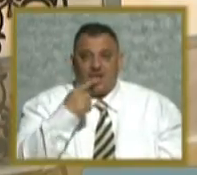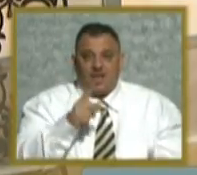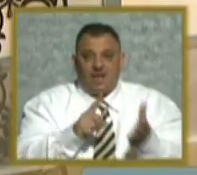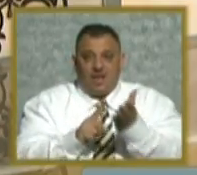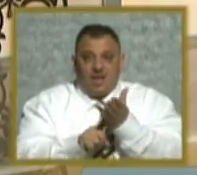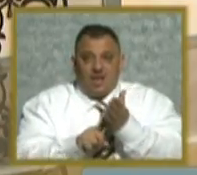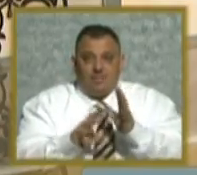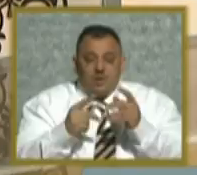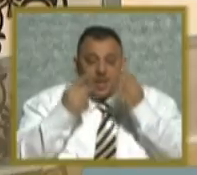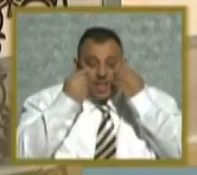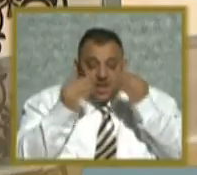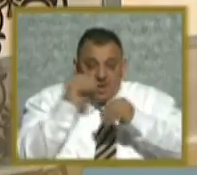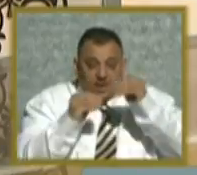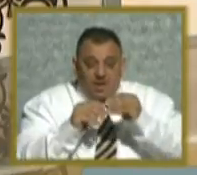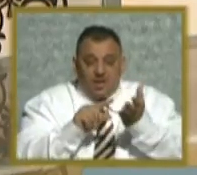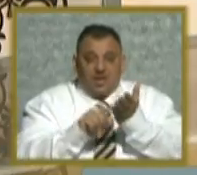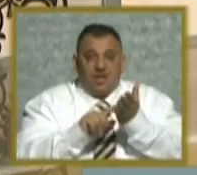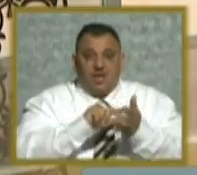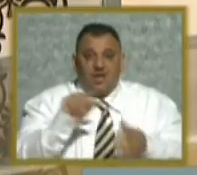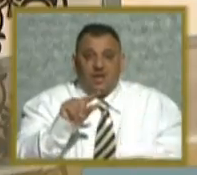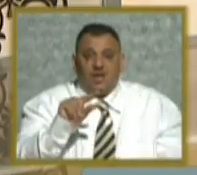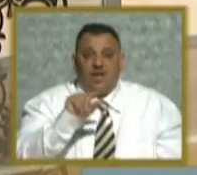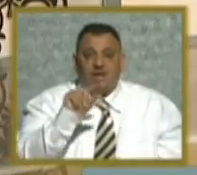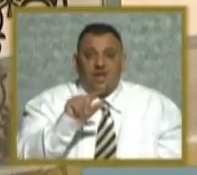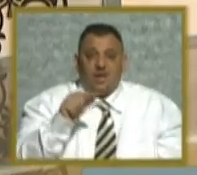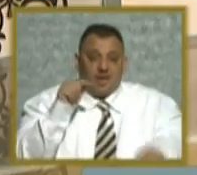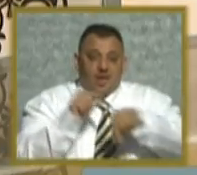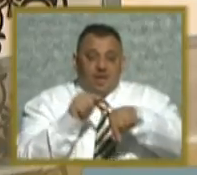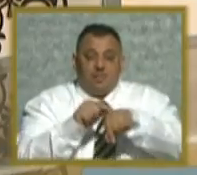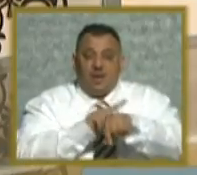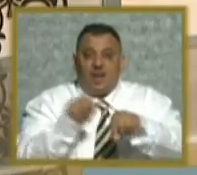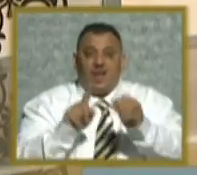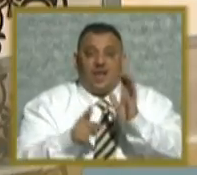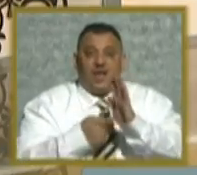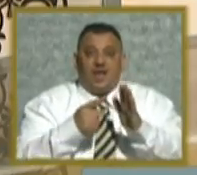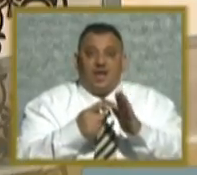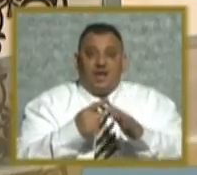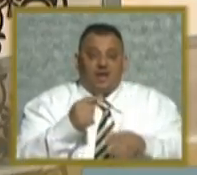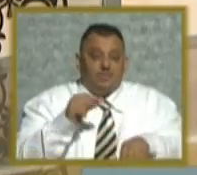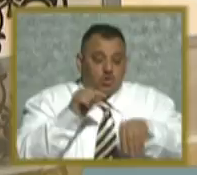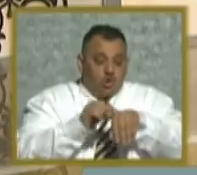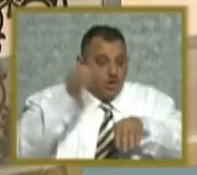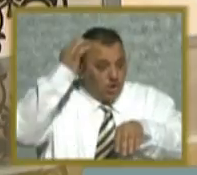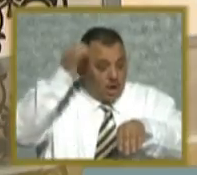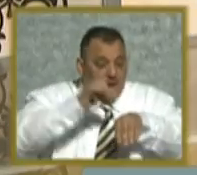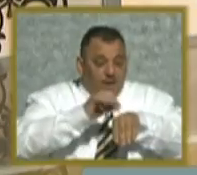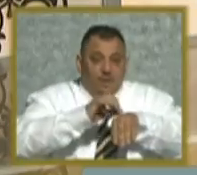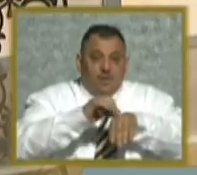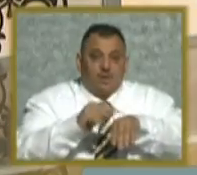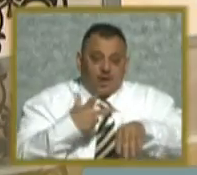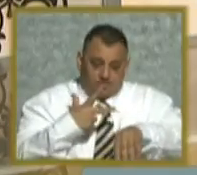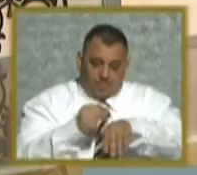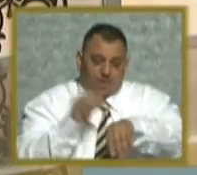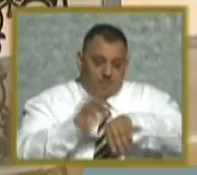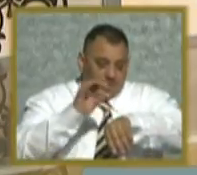الله فيها، تغيير الخلق الله؟ بخصوص الليزر ما في لا تغيير، بس إزالة شعر وإزالة صبغات. بخصوص الإبر نعم